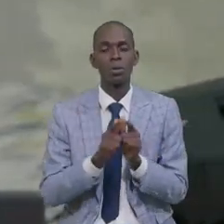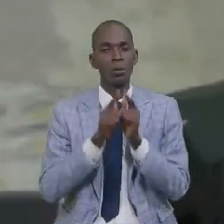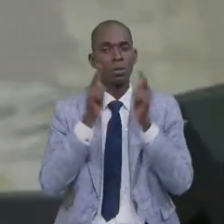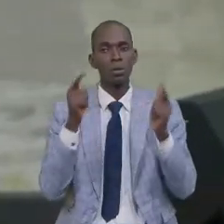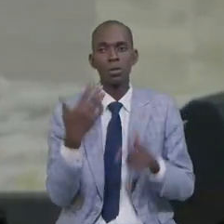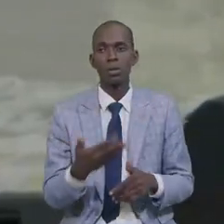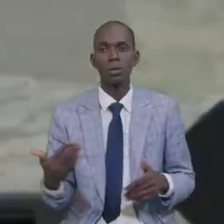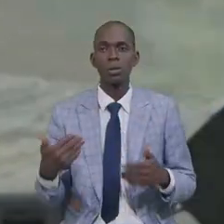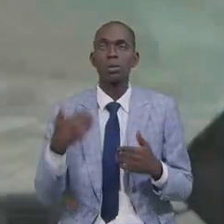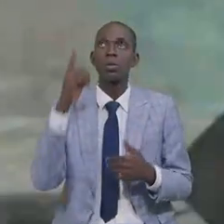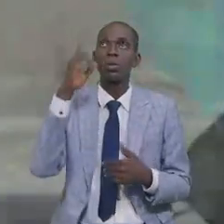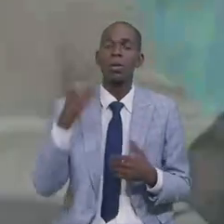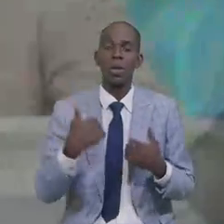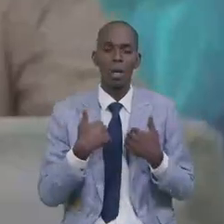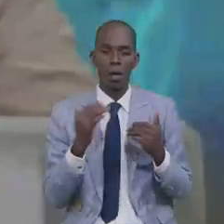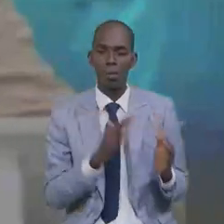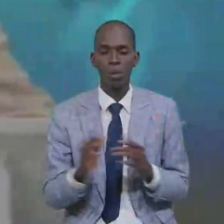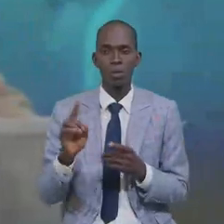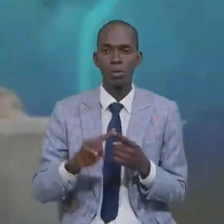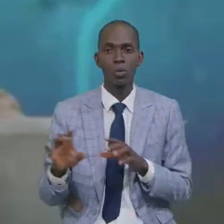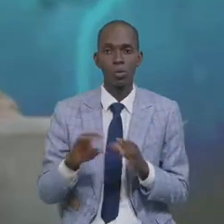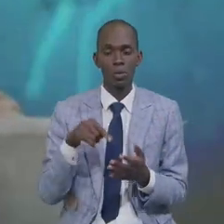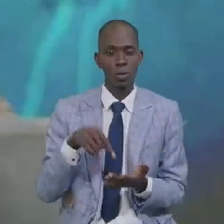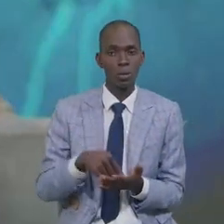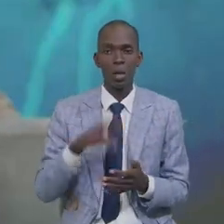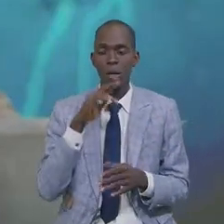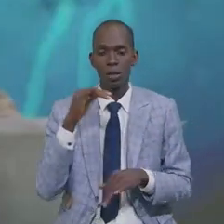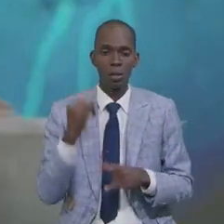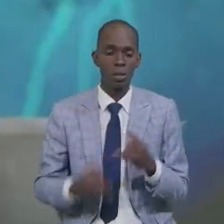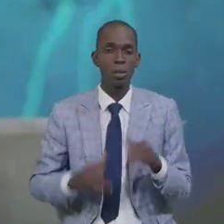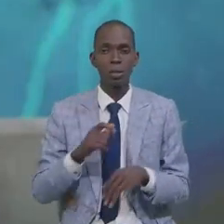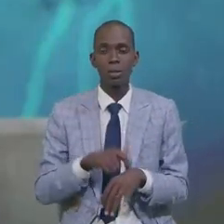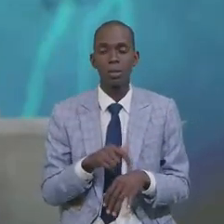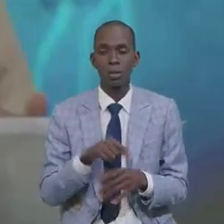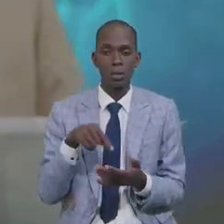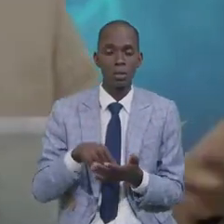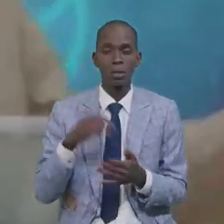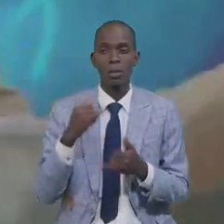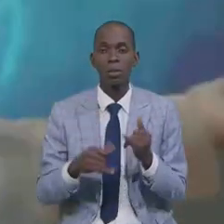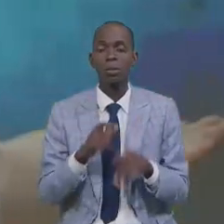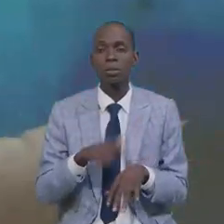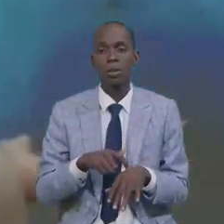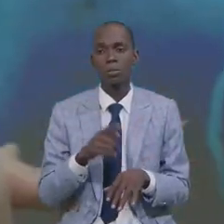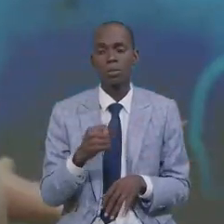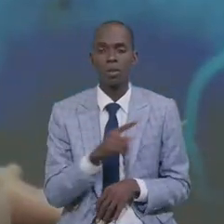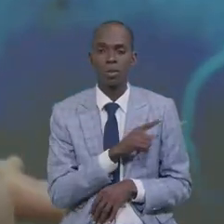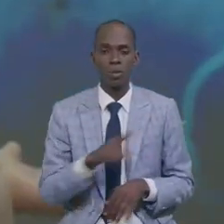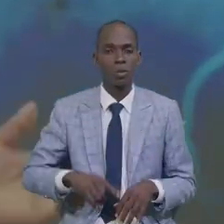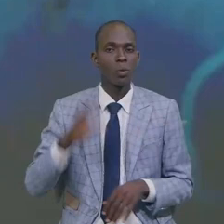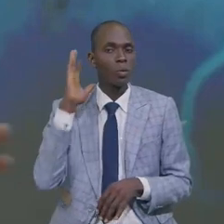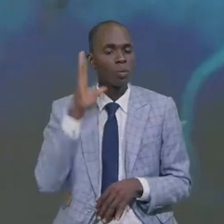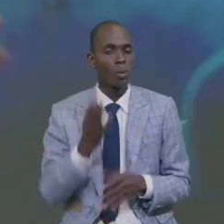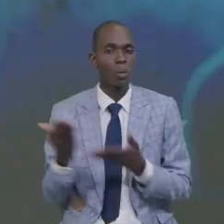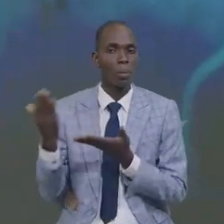aux grandes choses que Dieu a planifié faire. Nous sommes dans les derniers temps. Et dans ces derniers temps, il